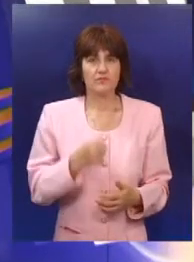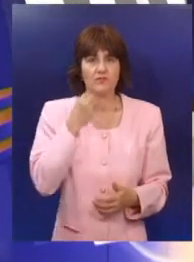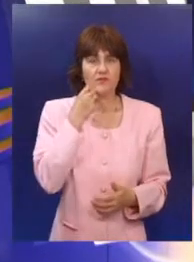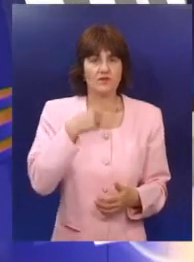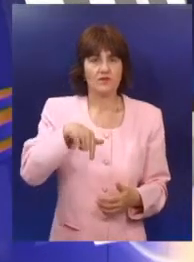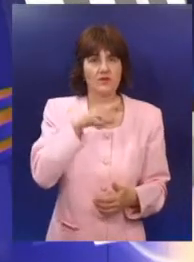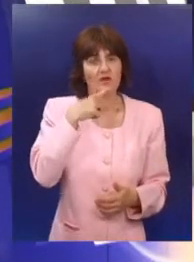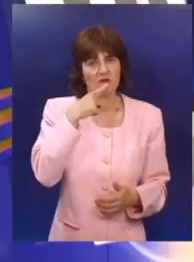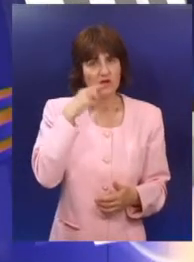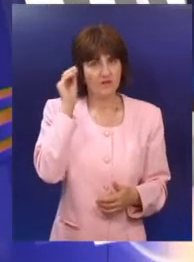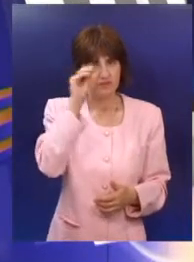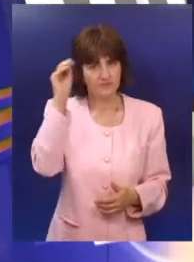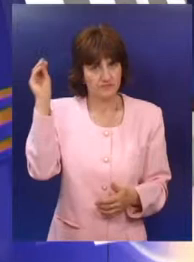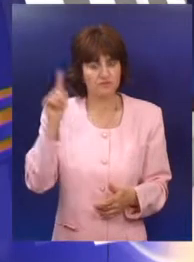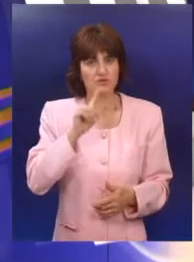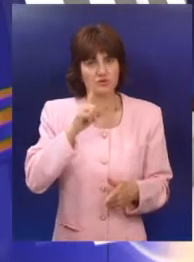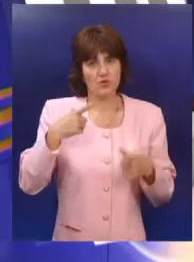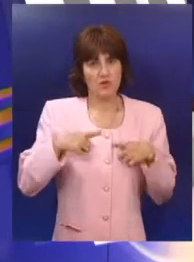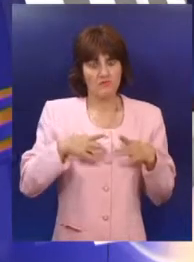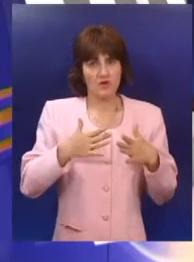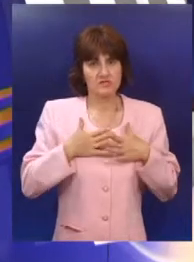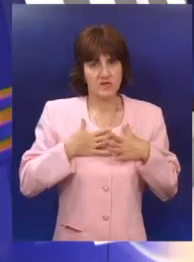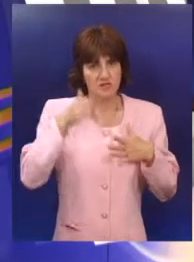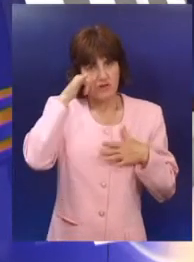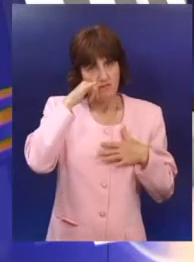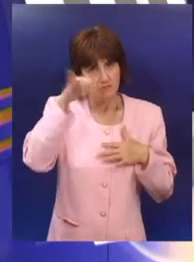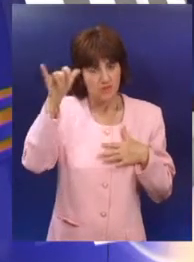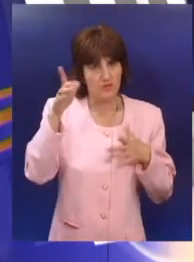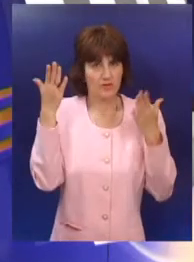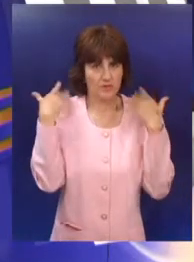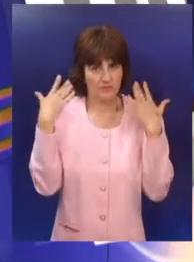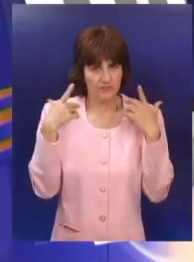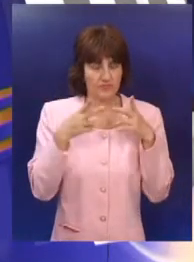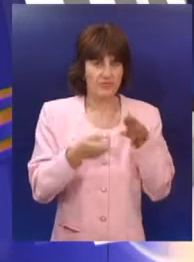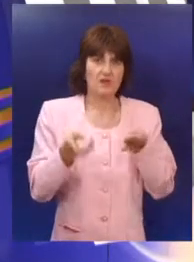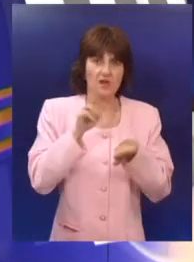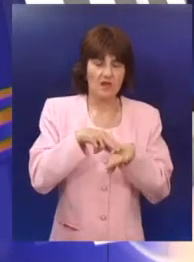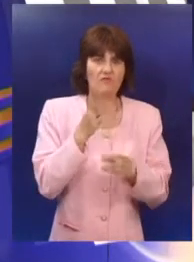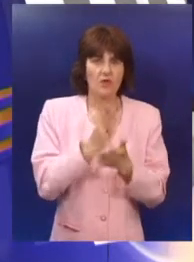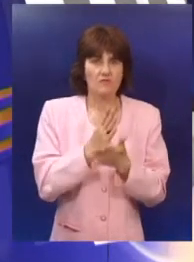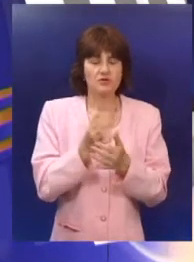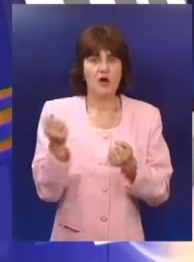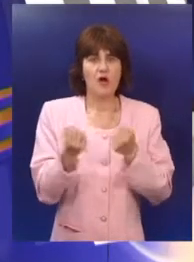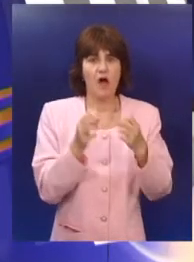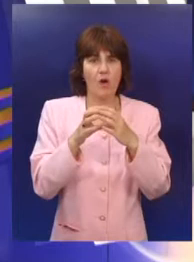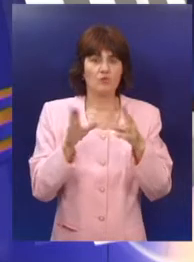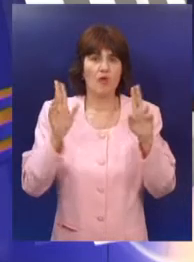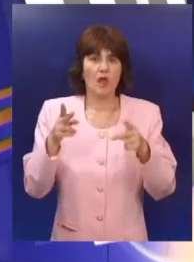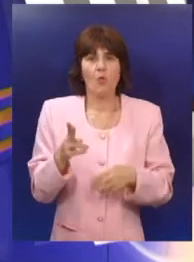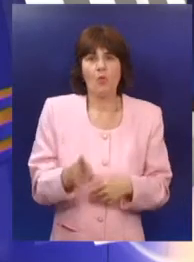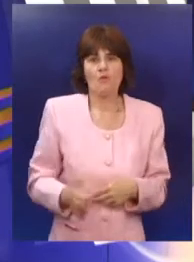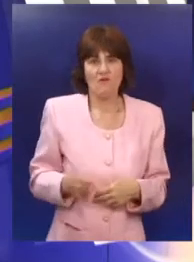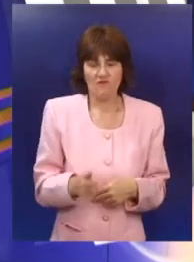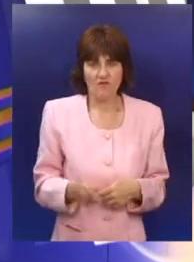Sudeći po izjavama zvaničnika, Subotičani koji letuju u sopstvenom aranžmanu ka turističkim destinacijama više će putovati autobusom nego